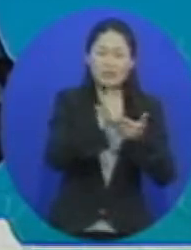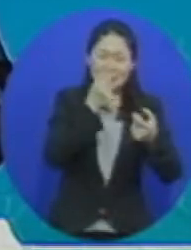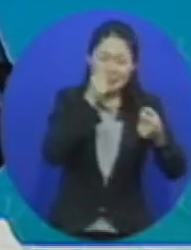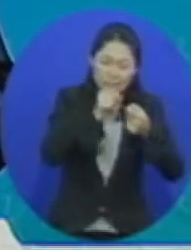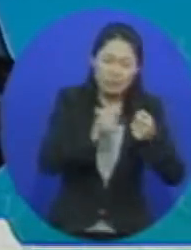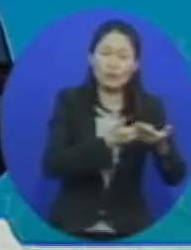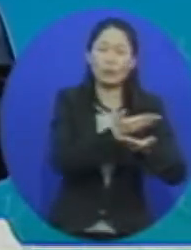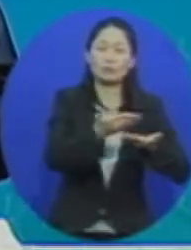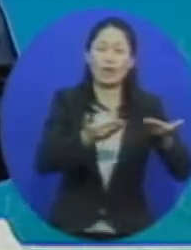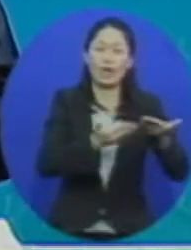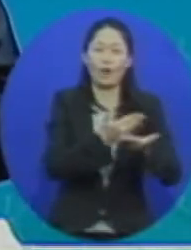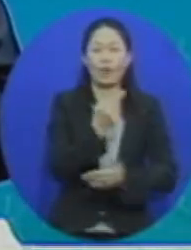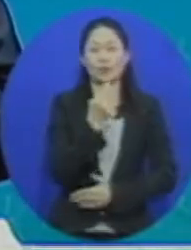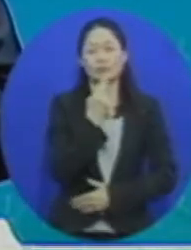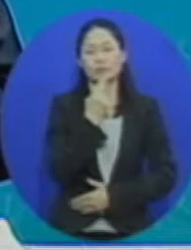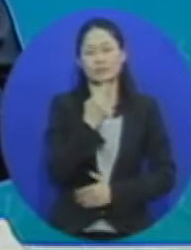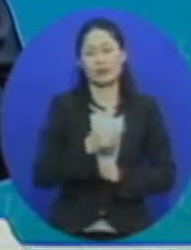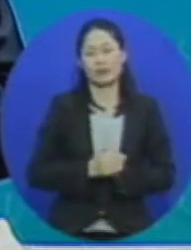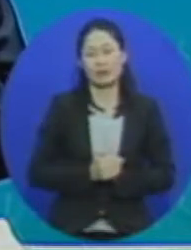것은 없었어요